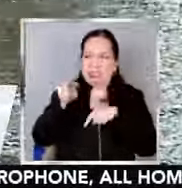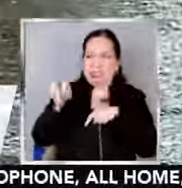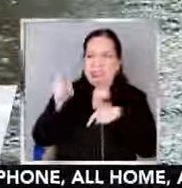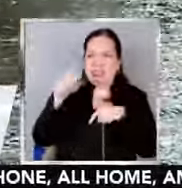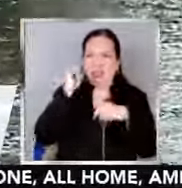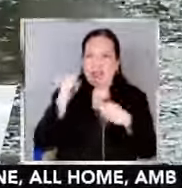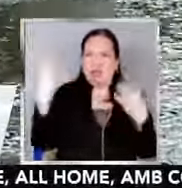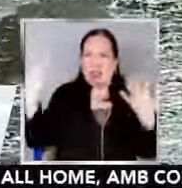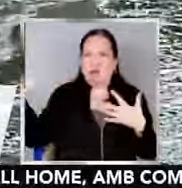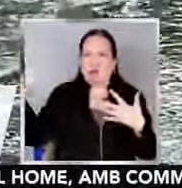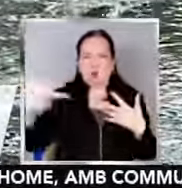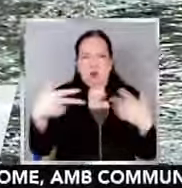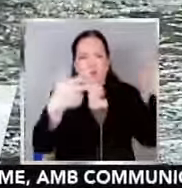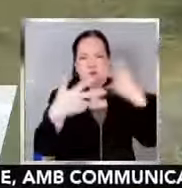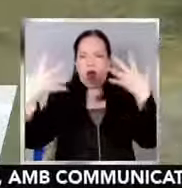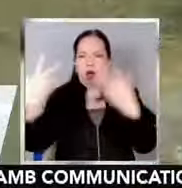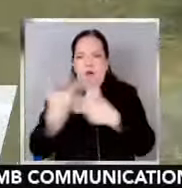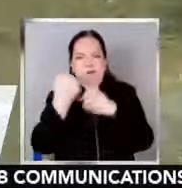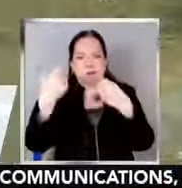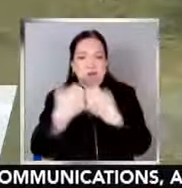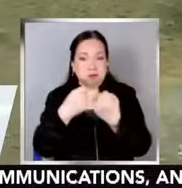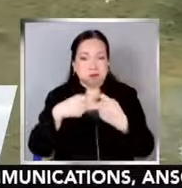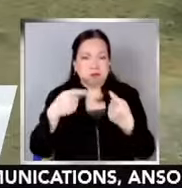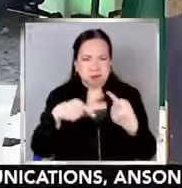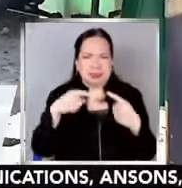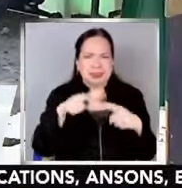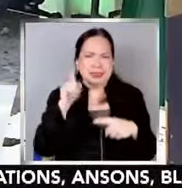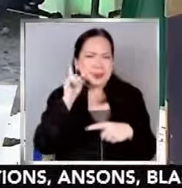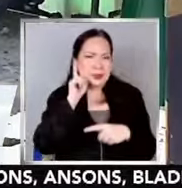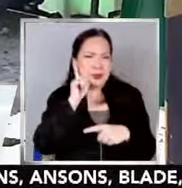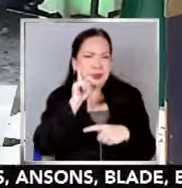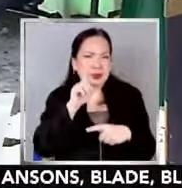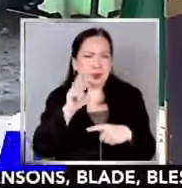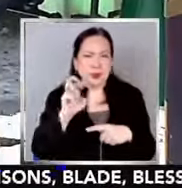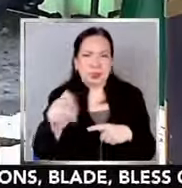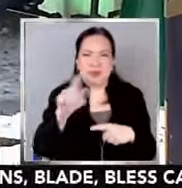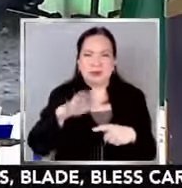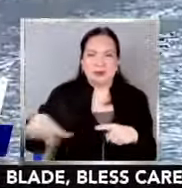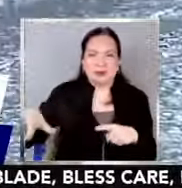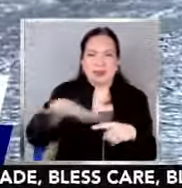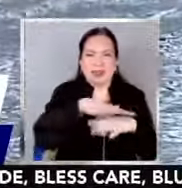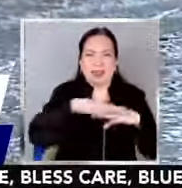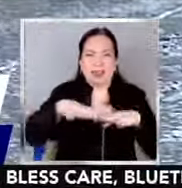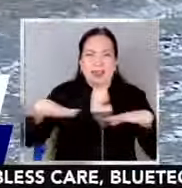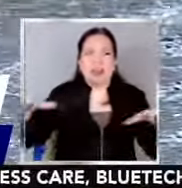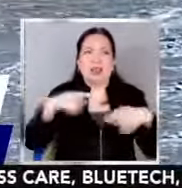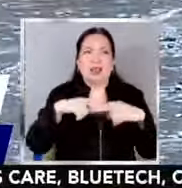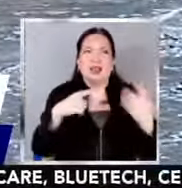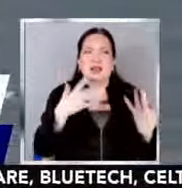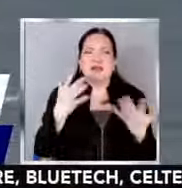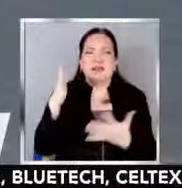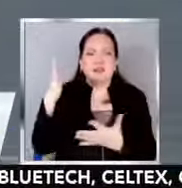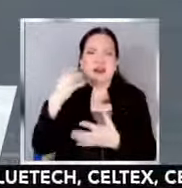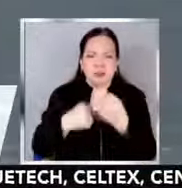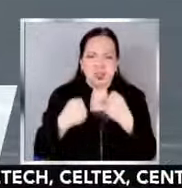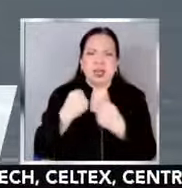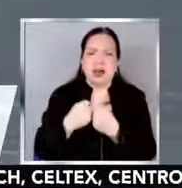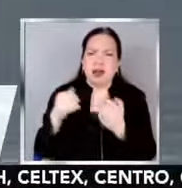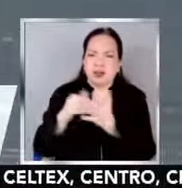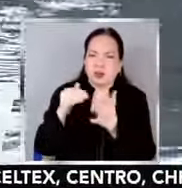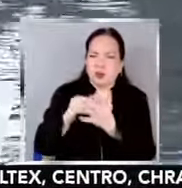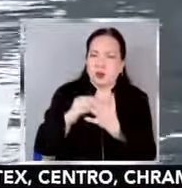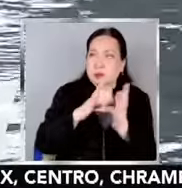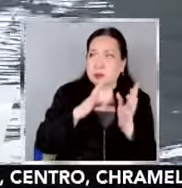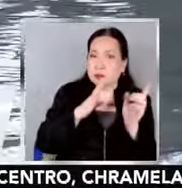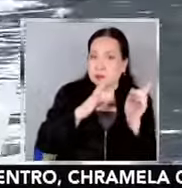na aksidenteng dulot ng palagiang basang daan. Limang taon na po na may nadidiskrasya. May